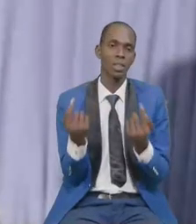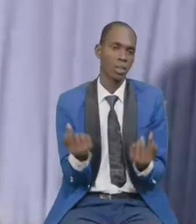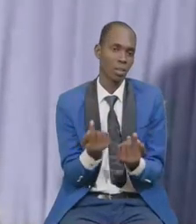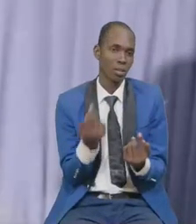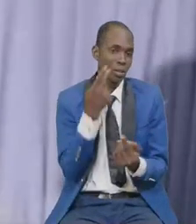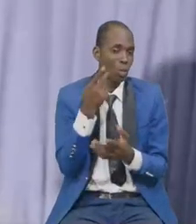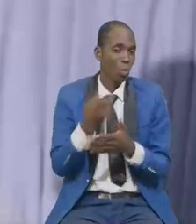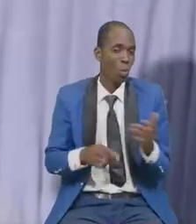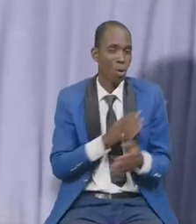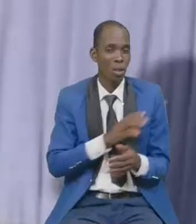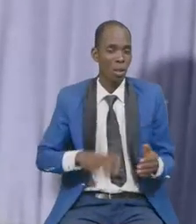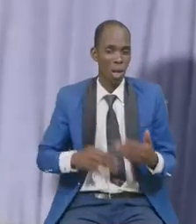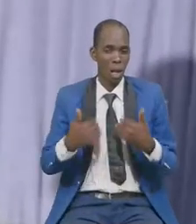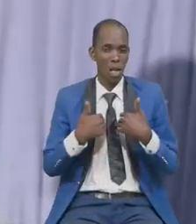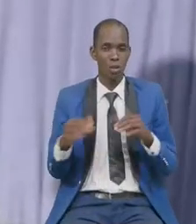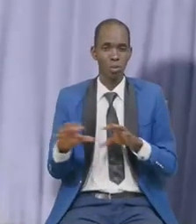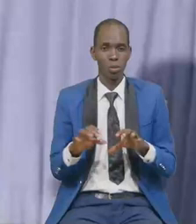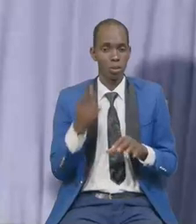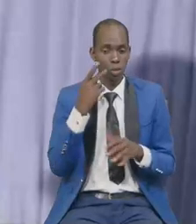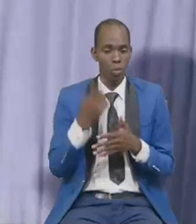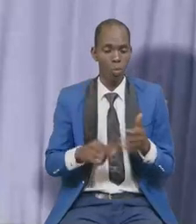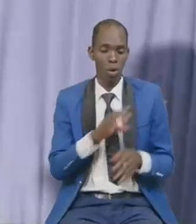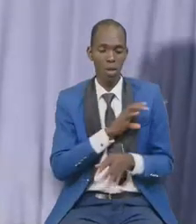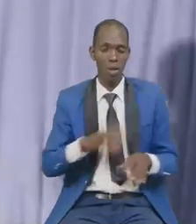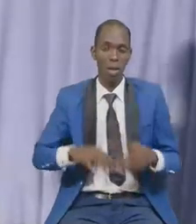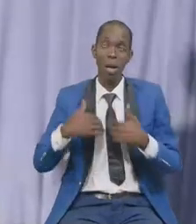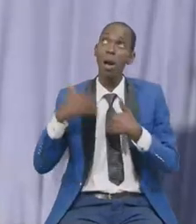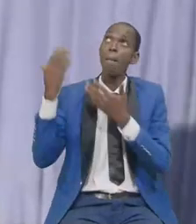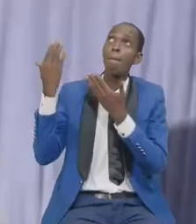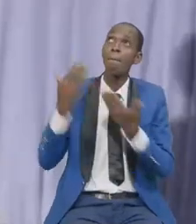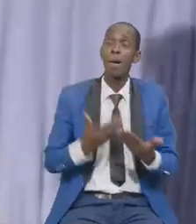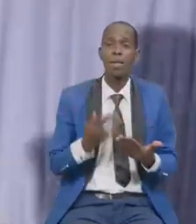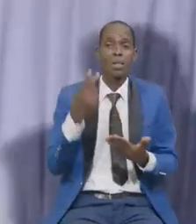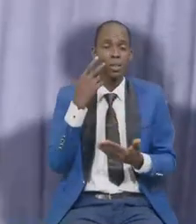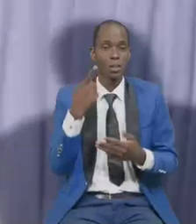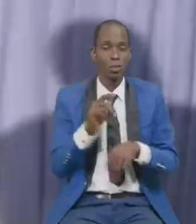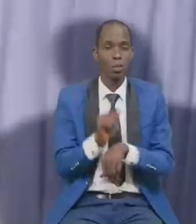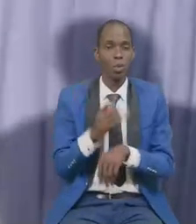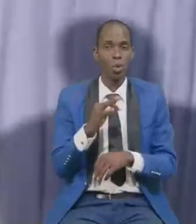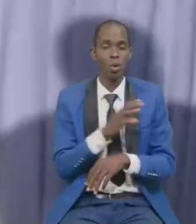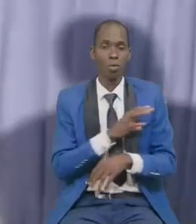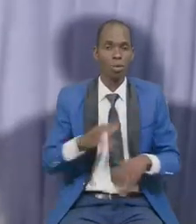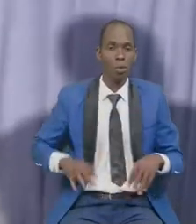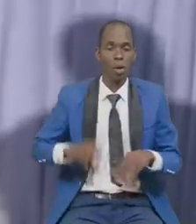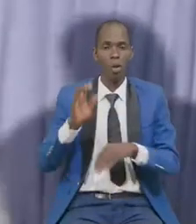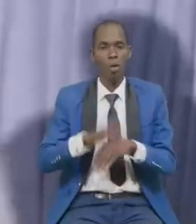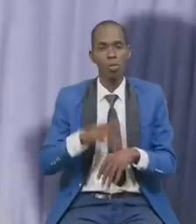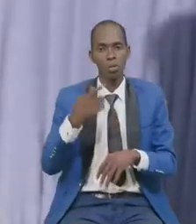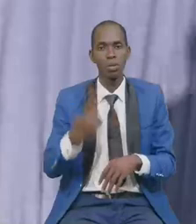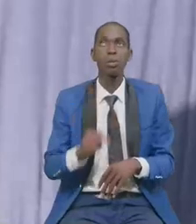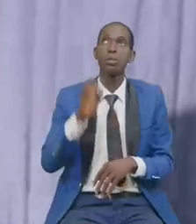ce que Christ a acquis. Voyez l'accomplissement de Christ sur la croix du calvaire pour